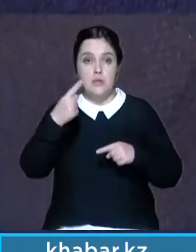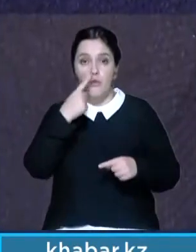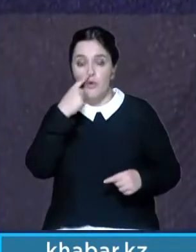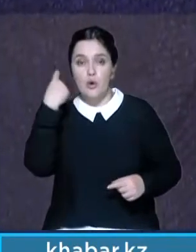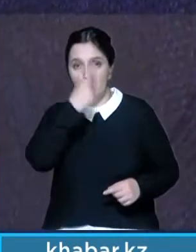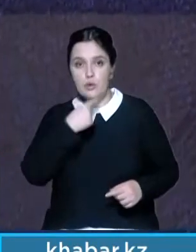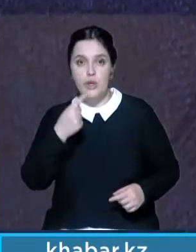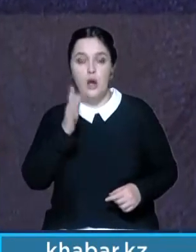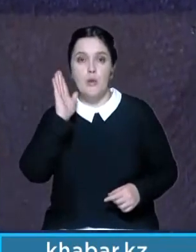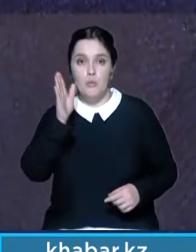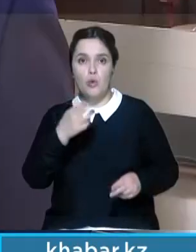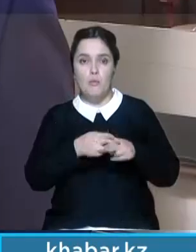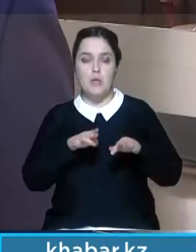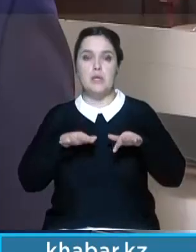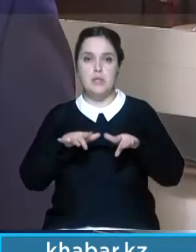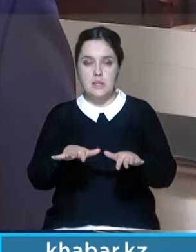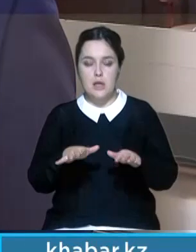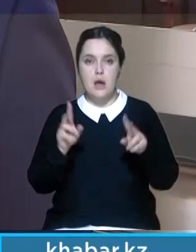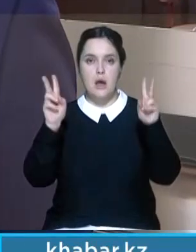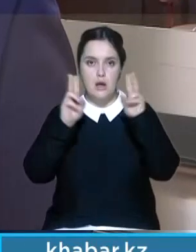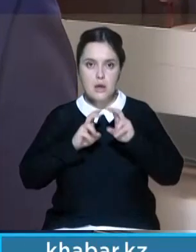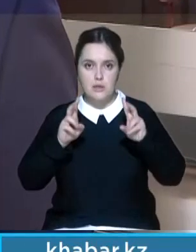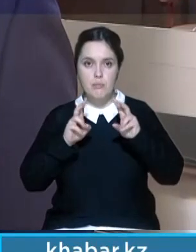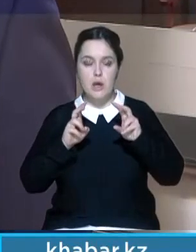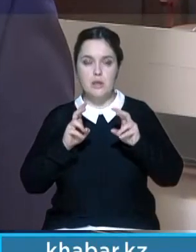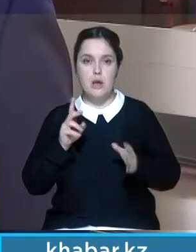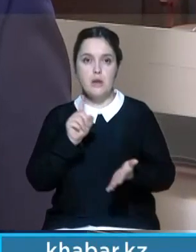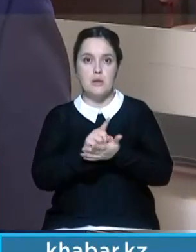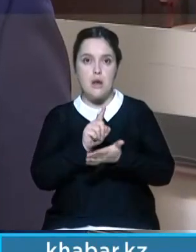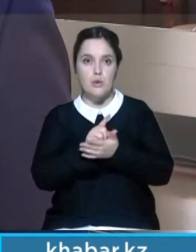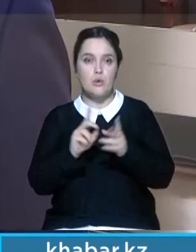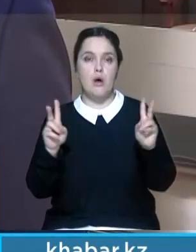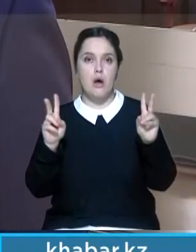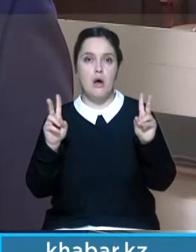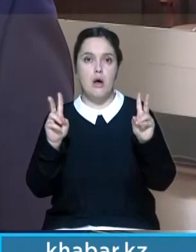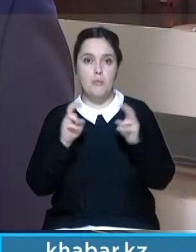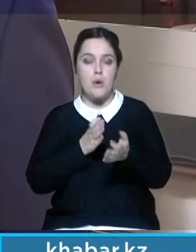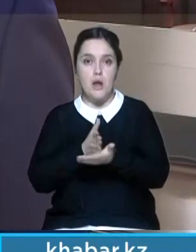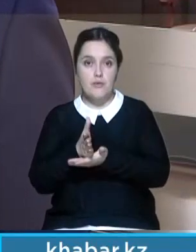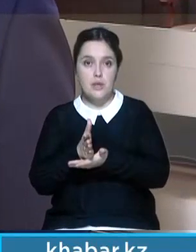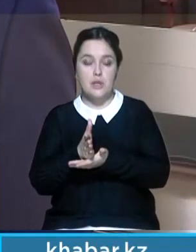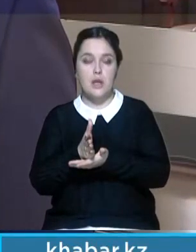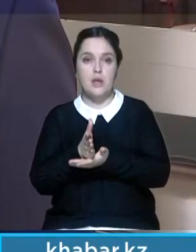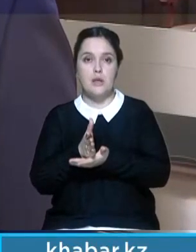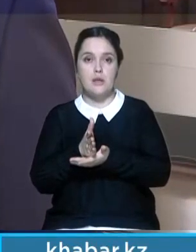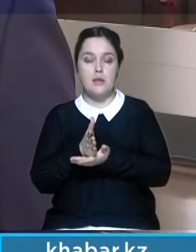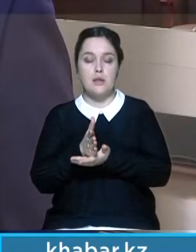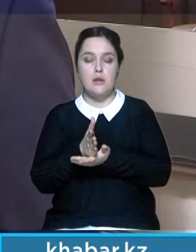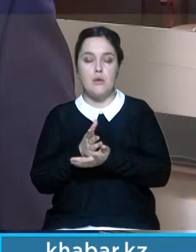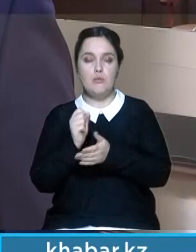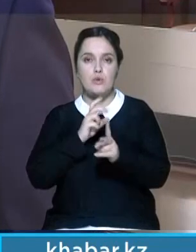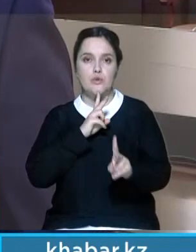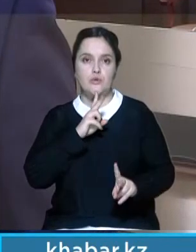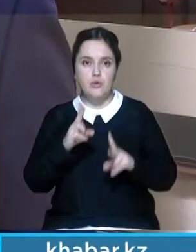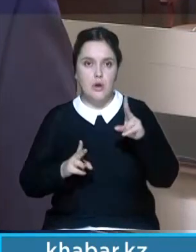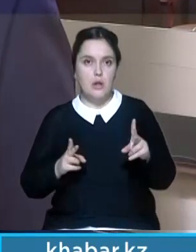будем эти дела рассматривать в рамках налоговой проверки и дальше будет обжаловать не не только